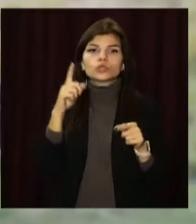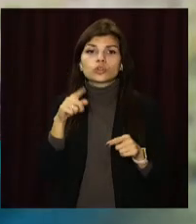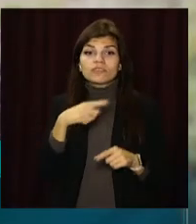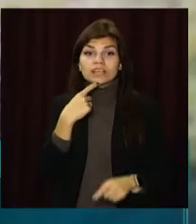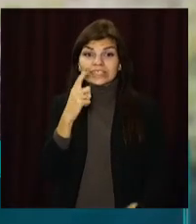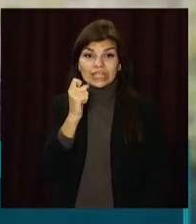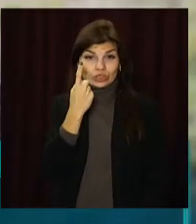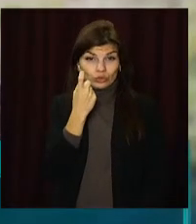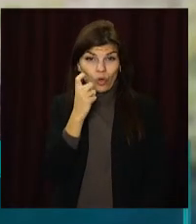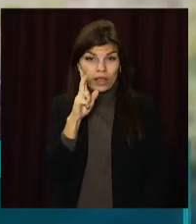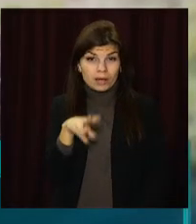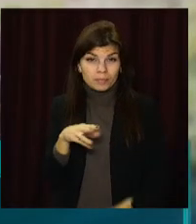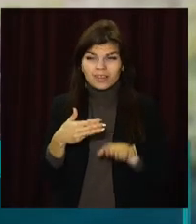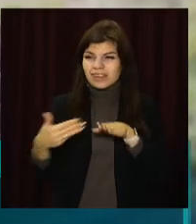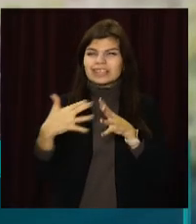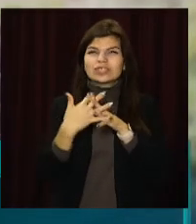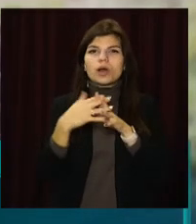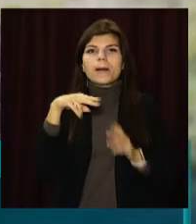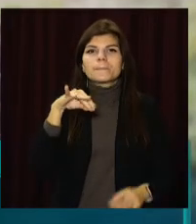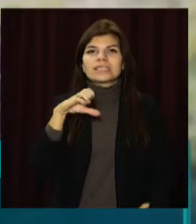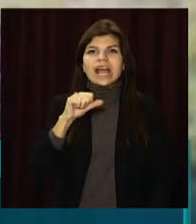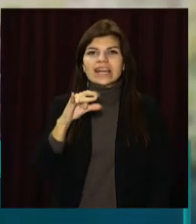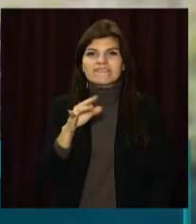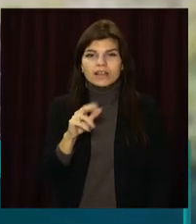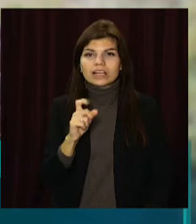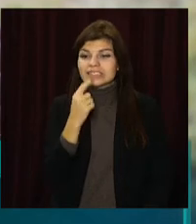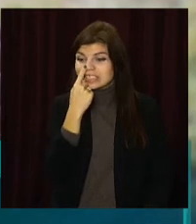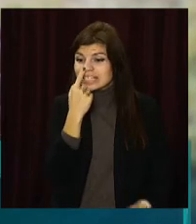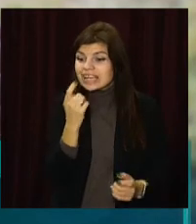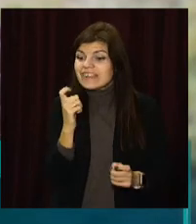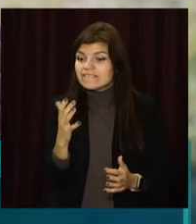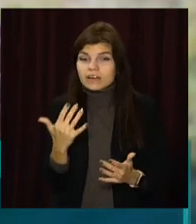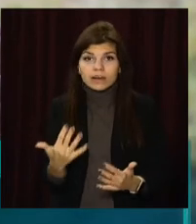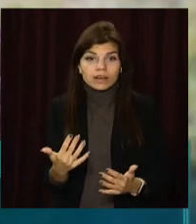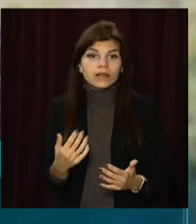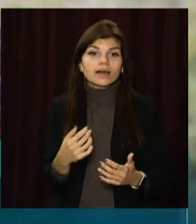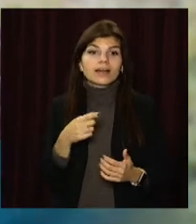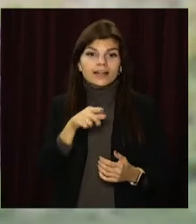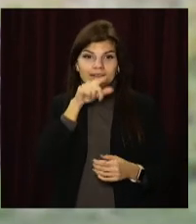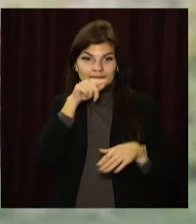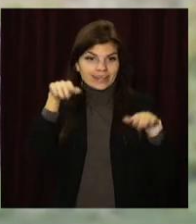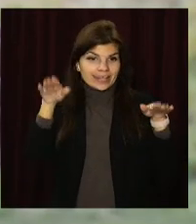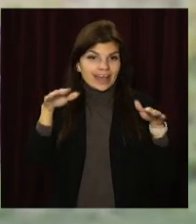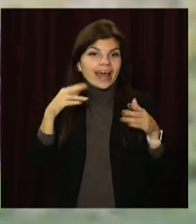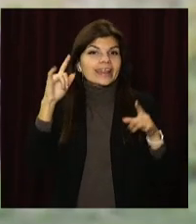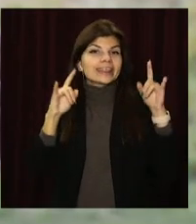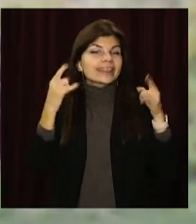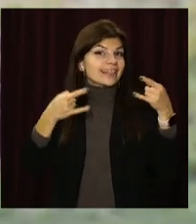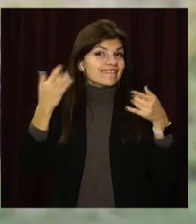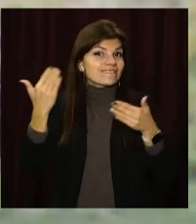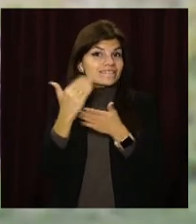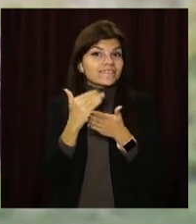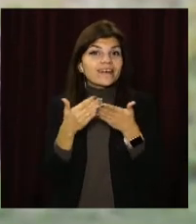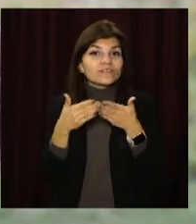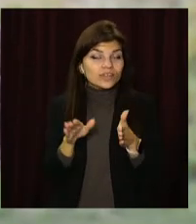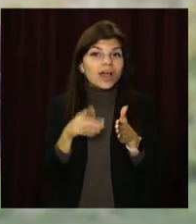100 кілометрів від Дніпра у селі Писарівка Павлоградського району за лічені хвилини з'явиться іменне лелече гніздо відкритого. Поки птахи